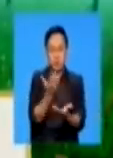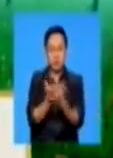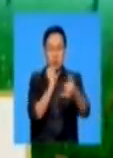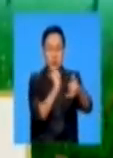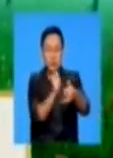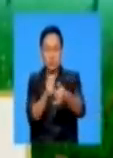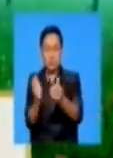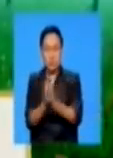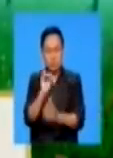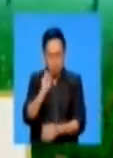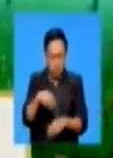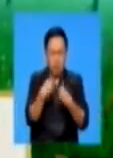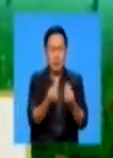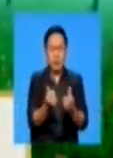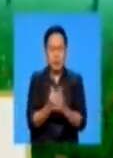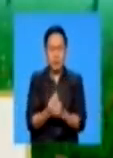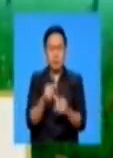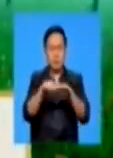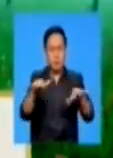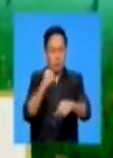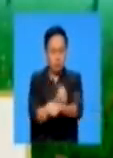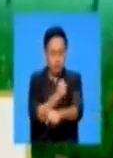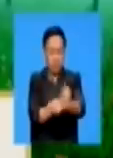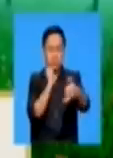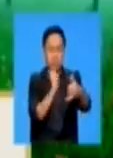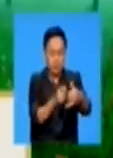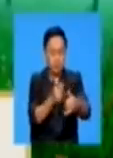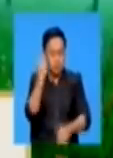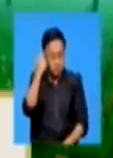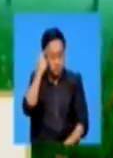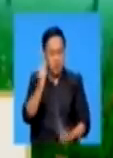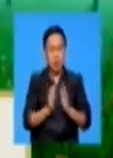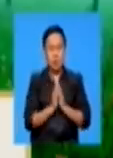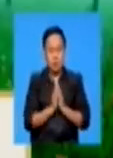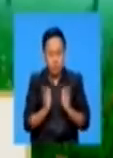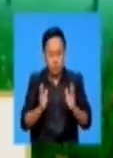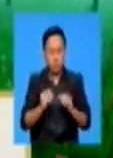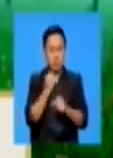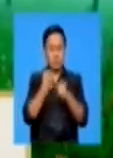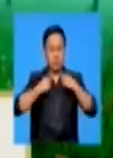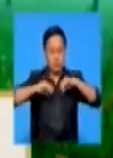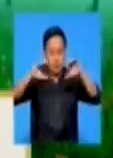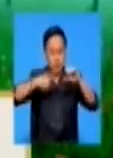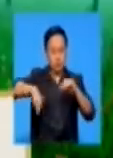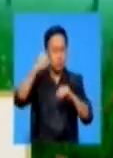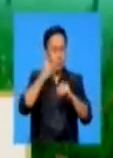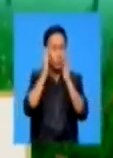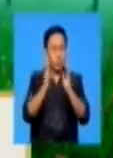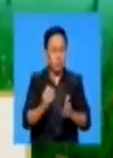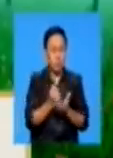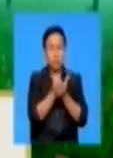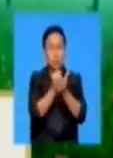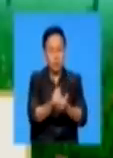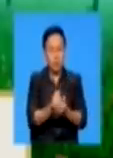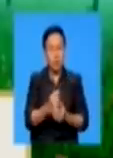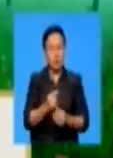าเงินบีเลี้ยงให้ลูกเมียเขากินอยู่ที่บ้านนะเข้าใจซะบ้างนะต้องขอขอบคุณนะครับข้าราชการเจ้าที่ทั้งหมดทุกคนที่ต้องเสียส